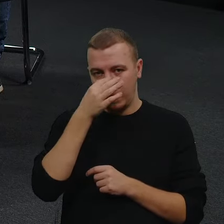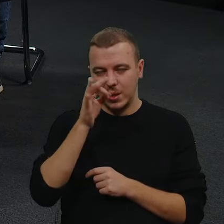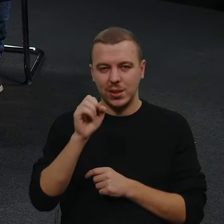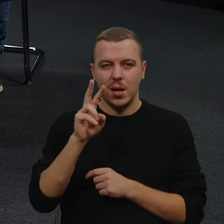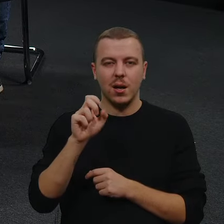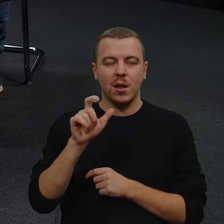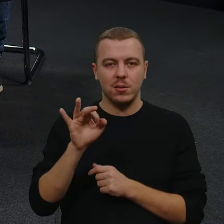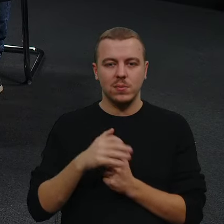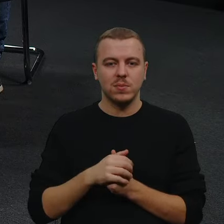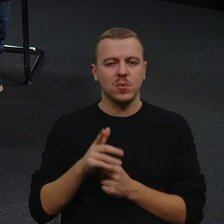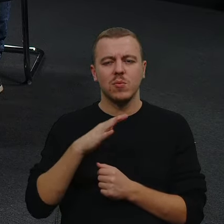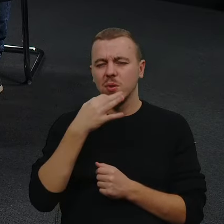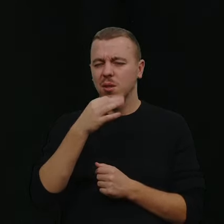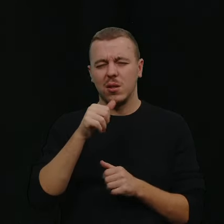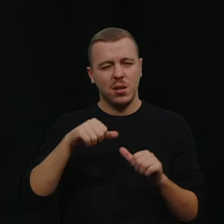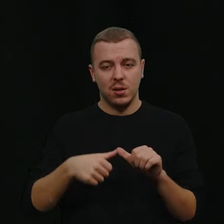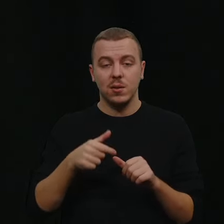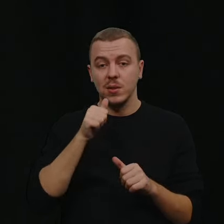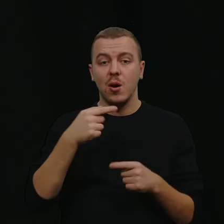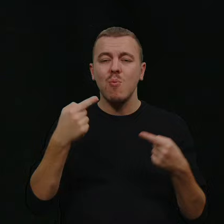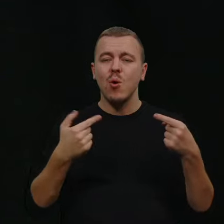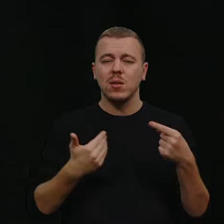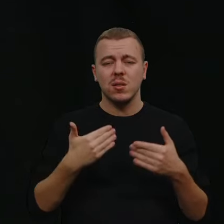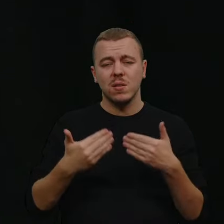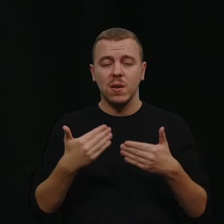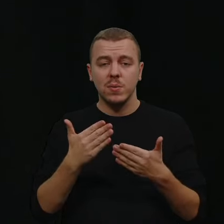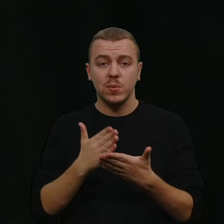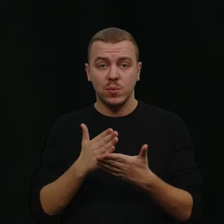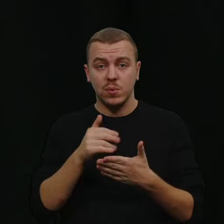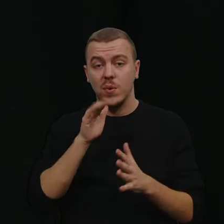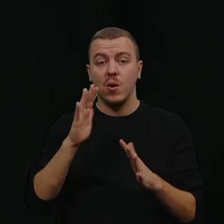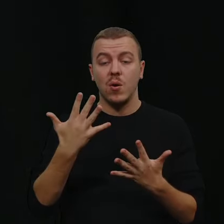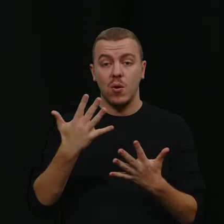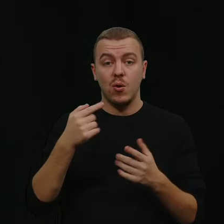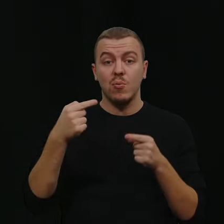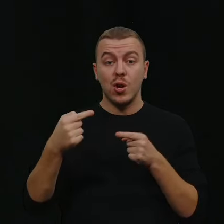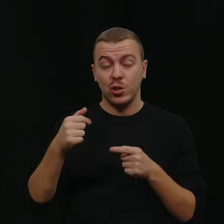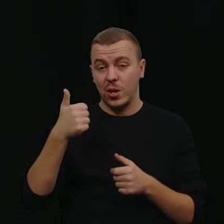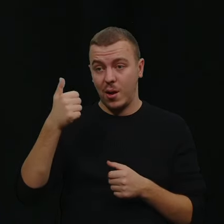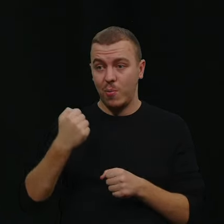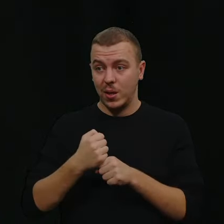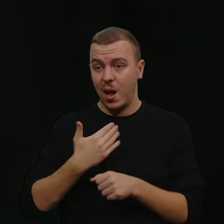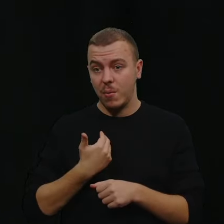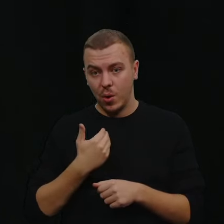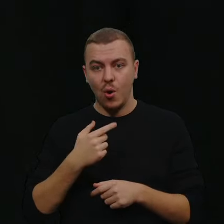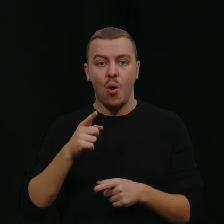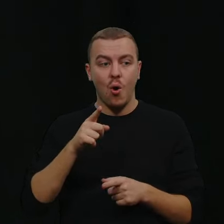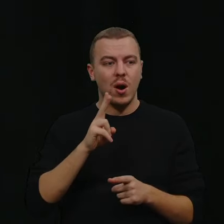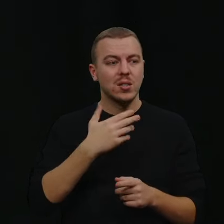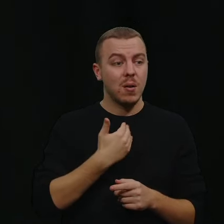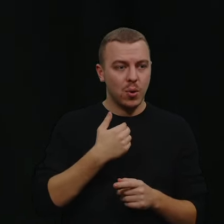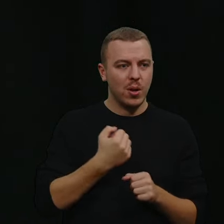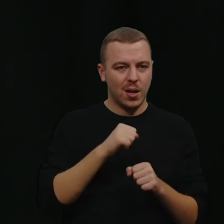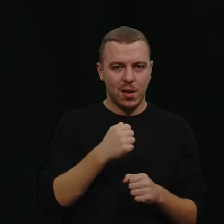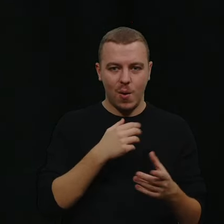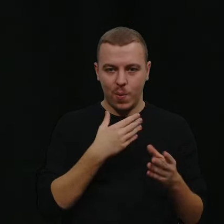Sakalo. Jis įsakyto visą laiką politiniam gyvenimui, kad priešą padarink abejojančių, abejojantį padaryk draugų. Tai va tie abejojantys,